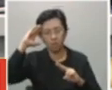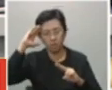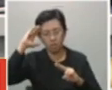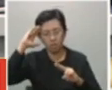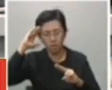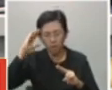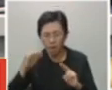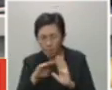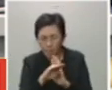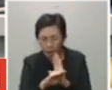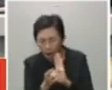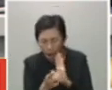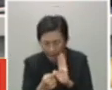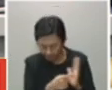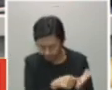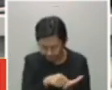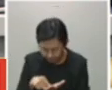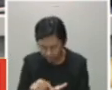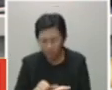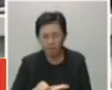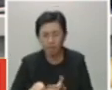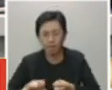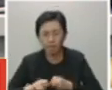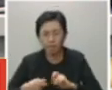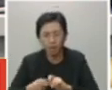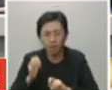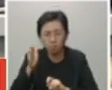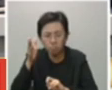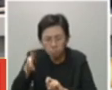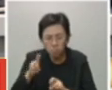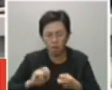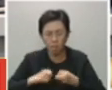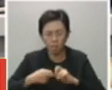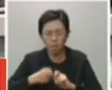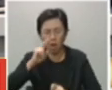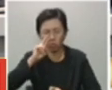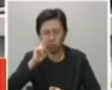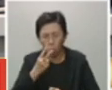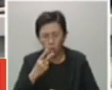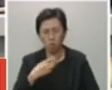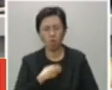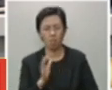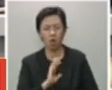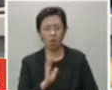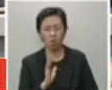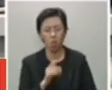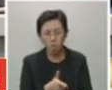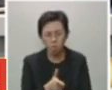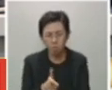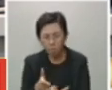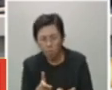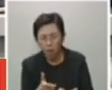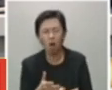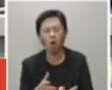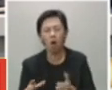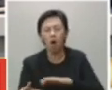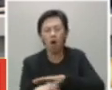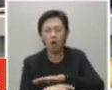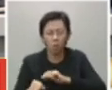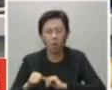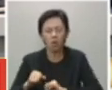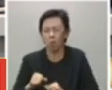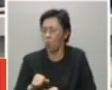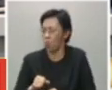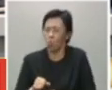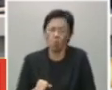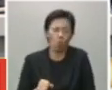ารายละเอียดไปดำเนินการแก้ไขไม่ให้มันเกิดเหตุการณ์การปล้นอาวุธสงครามง่ายๆแบบนี้ได้อีก